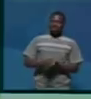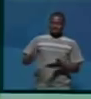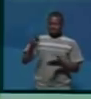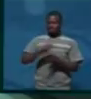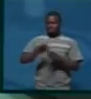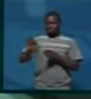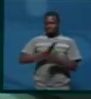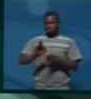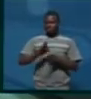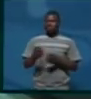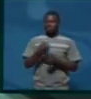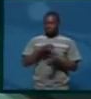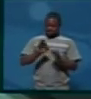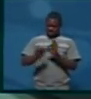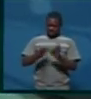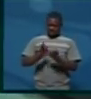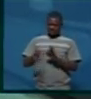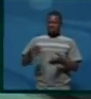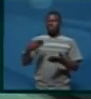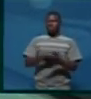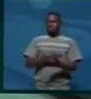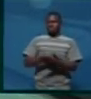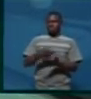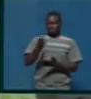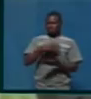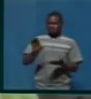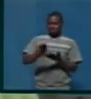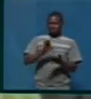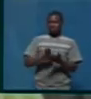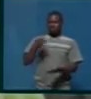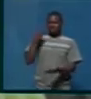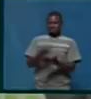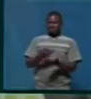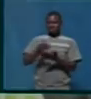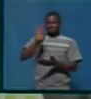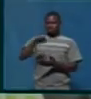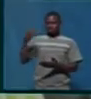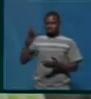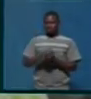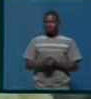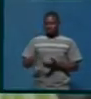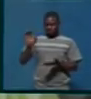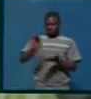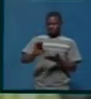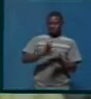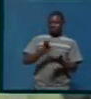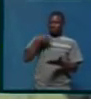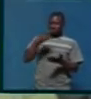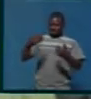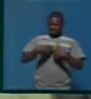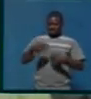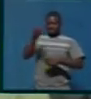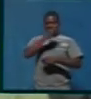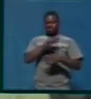décrypter et d'expliquer le nouveau code général des impôts du Burkina. Un code qui a l'avantage de réunir l'ensemble